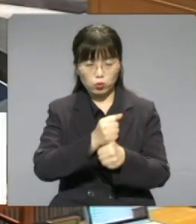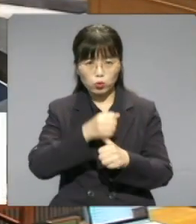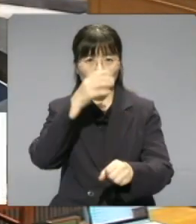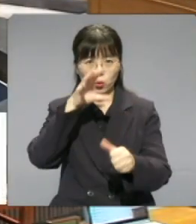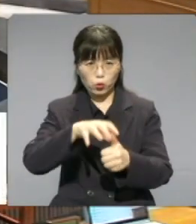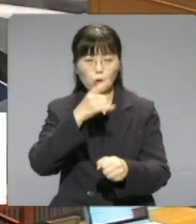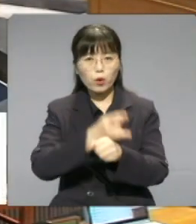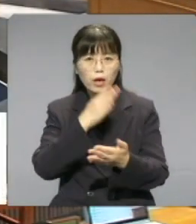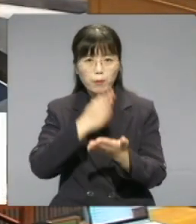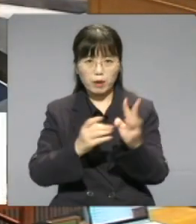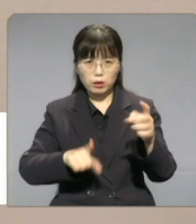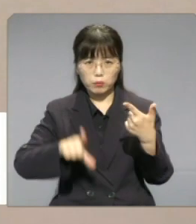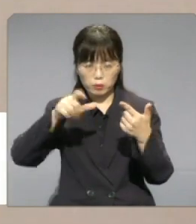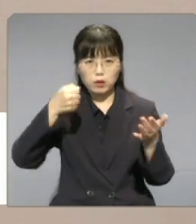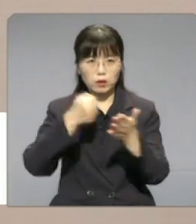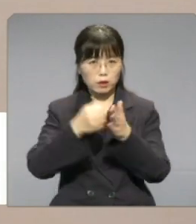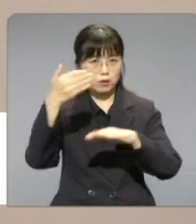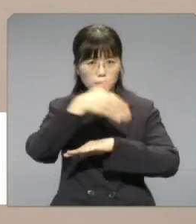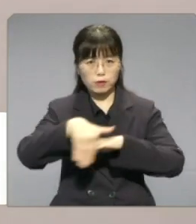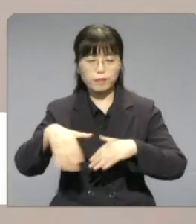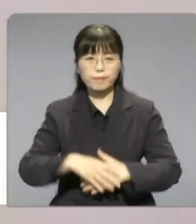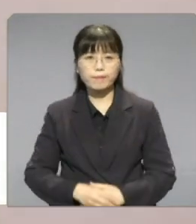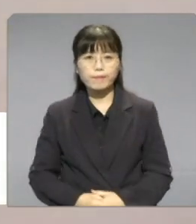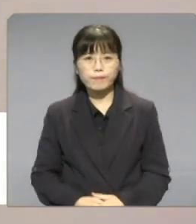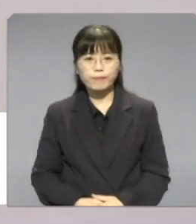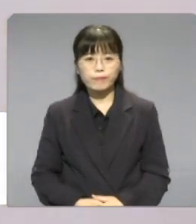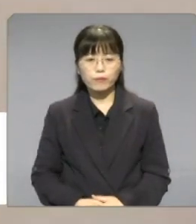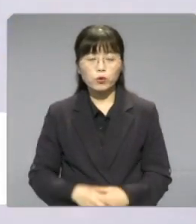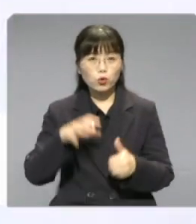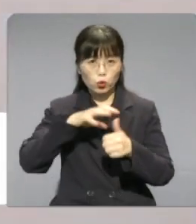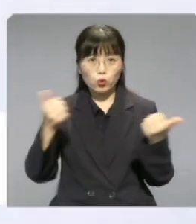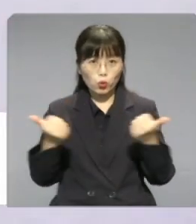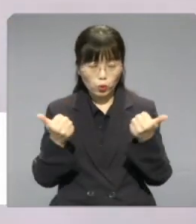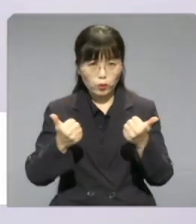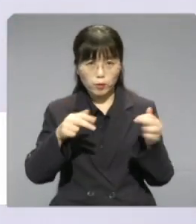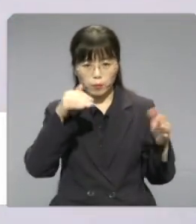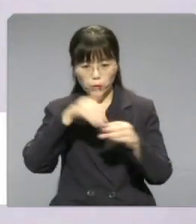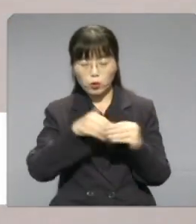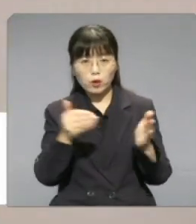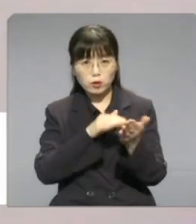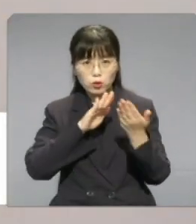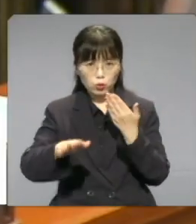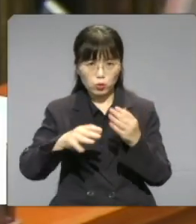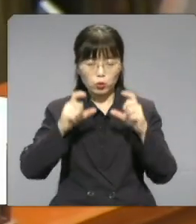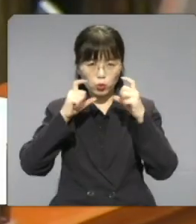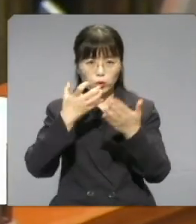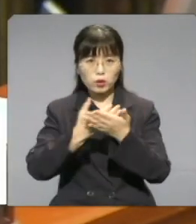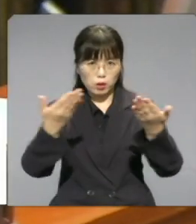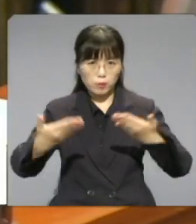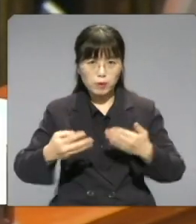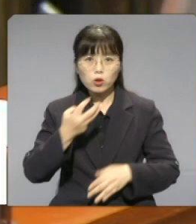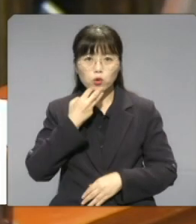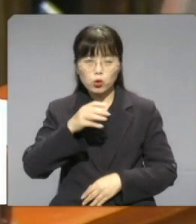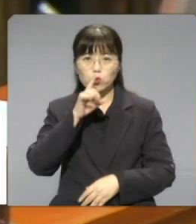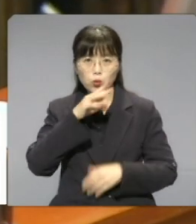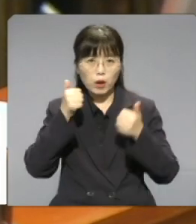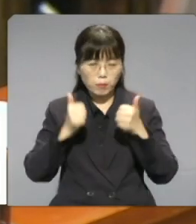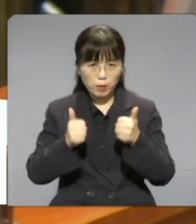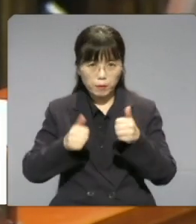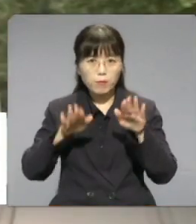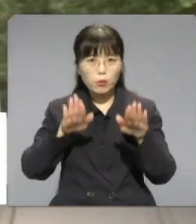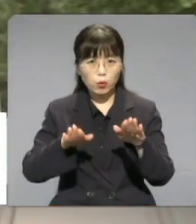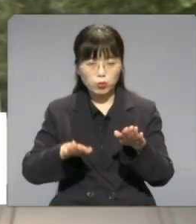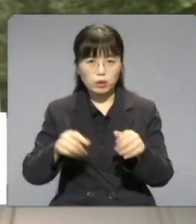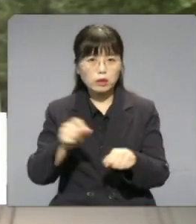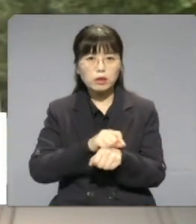이르면 오는 26일 결정됩니다 국회의 표결 직후 체포 동의 통지서를 송고받은 서울중앙지방법원은